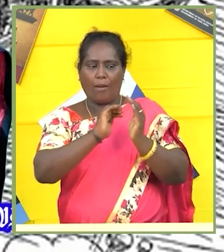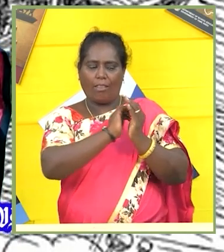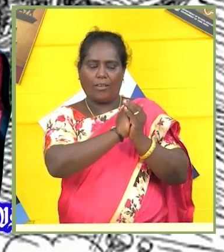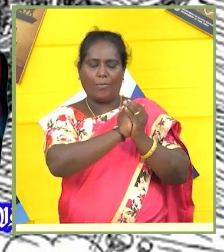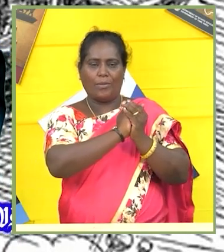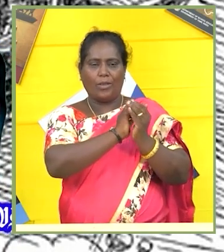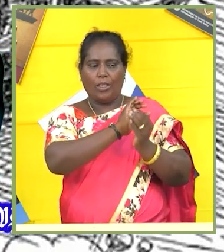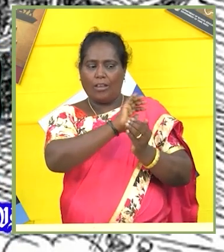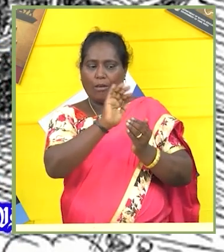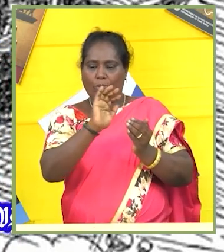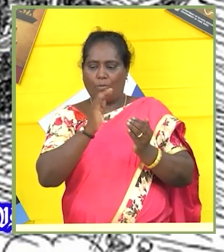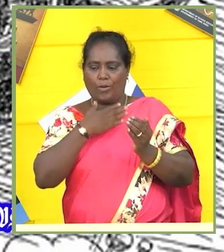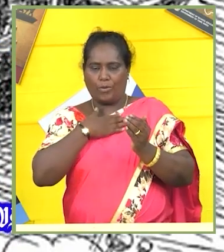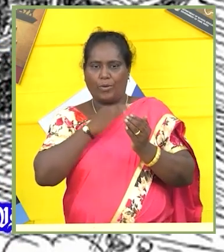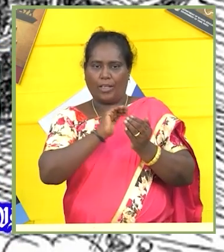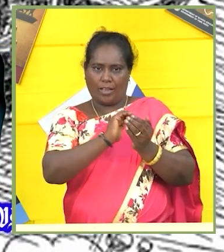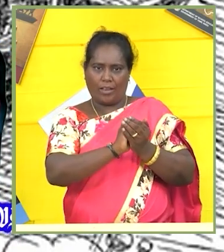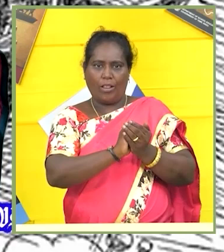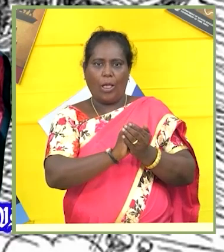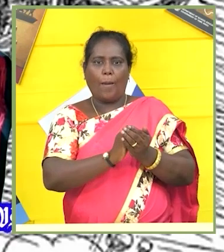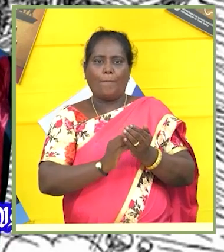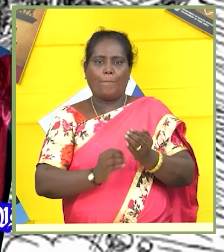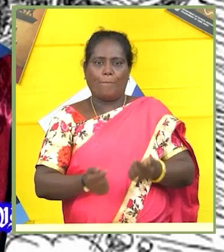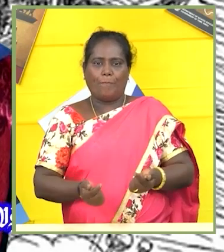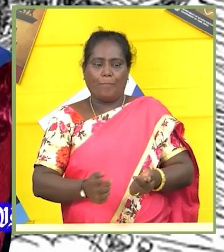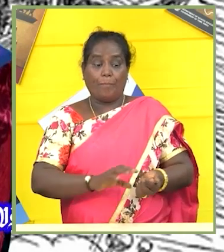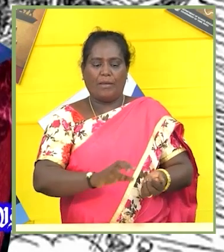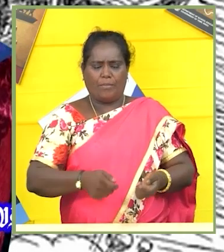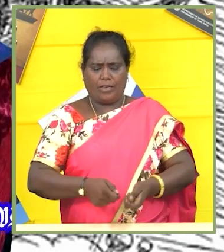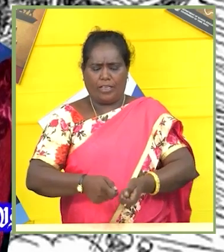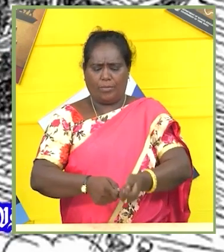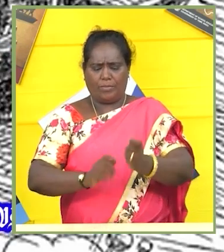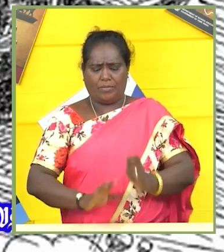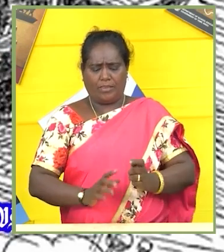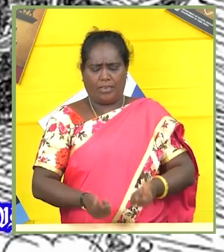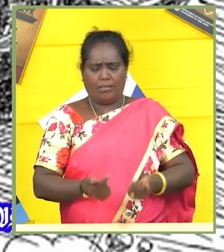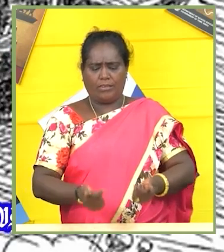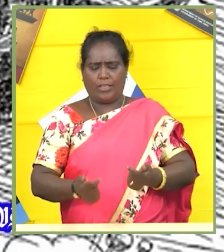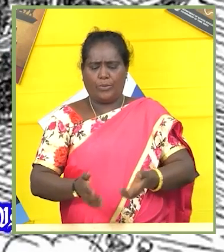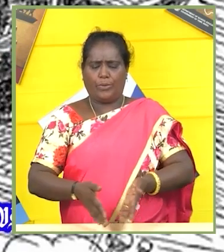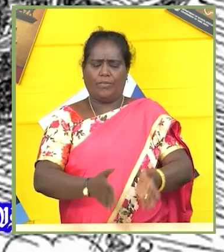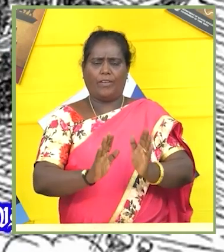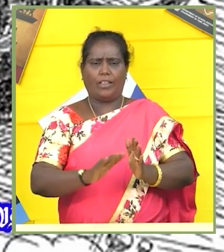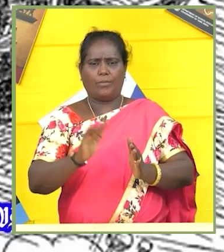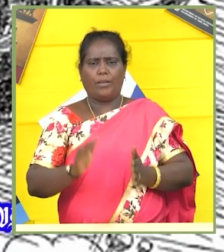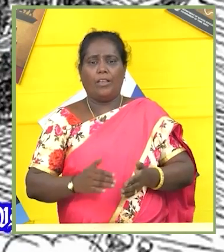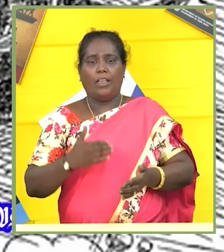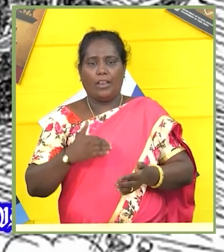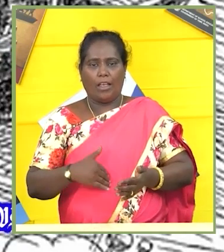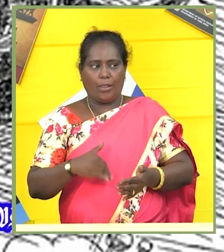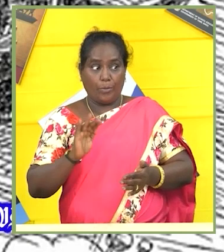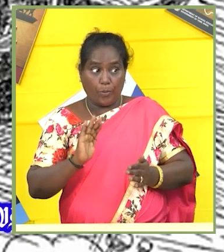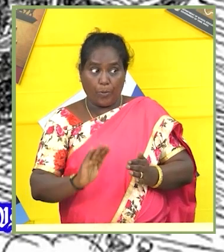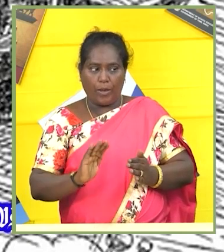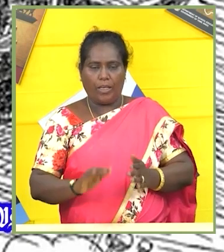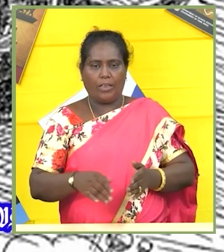நம்மளோட வந்துட்டுருக்கிற இந்த ஏறு தழுவுதலை பேணி காப்பது நம் ஒவ்வொருவரோட கடமை. பண்பட்ட நிலத்தில்தான் செடிகளும்